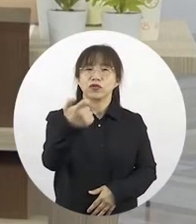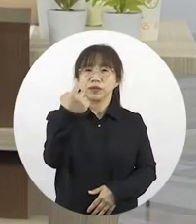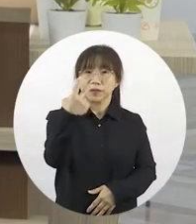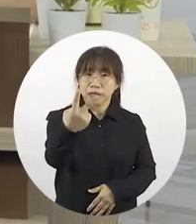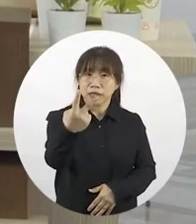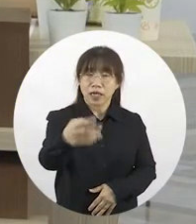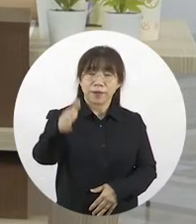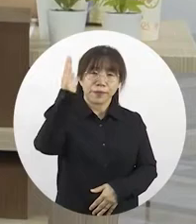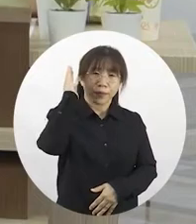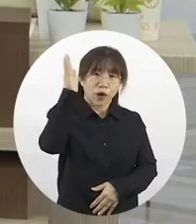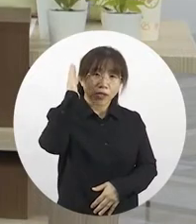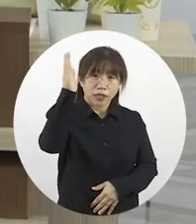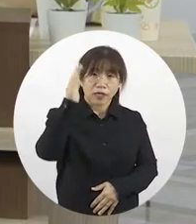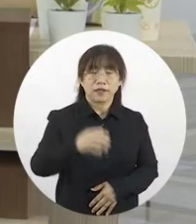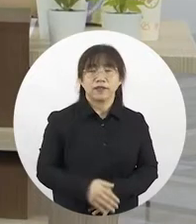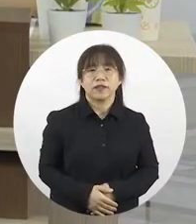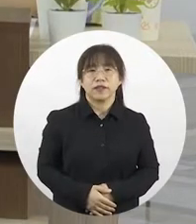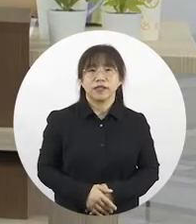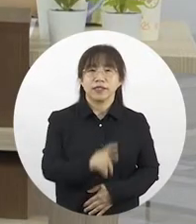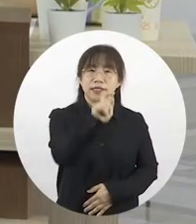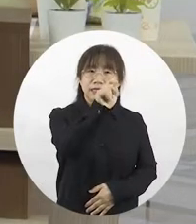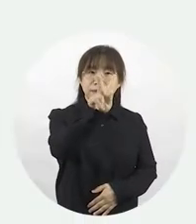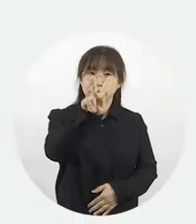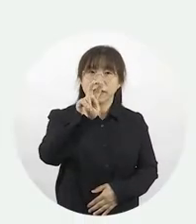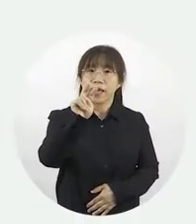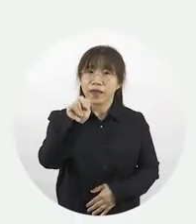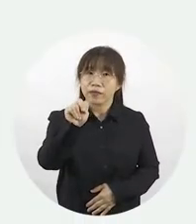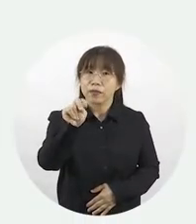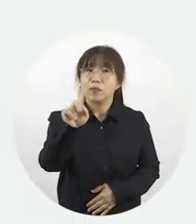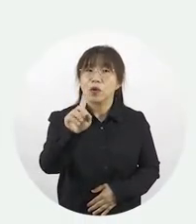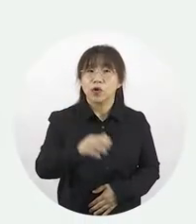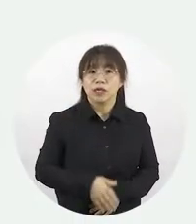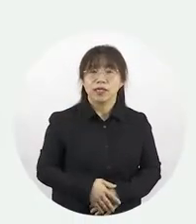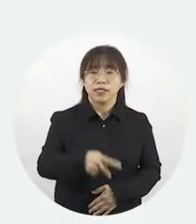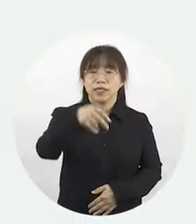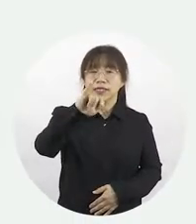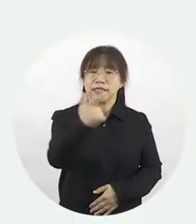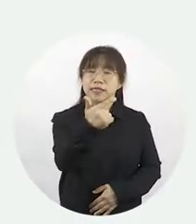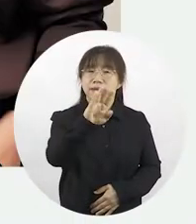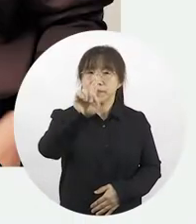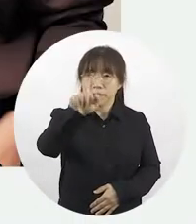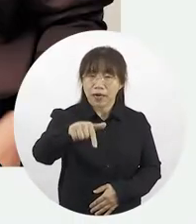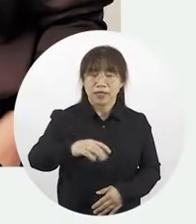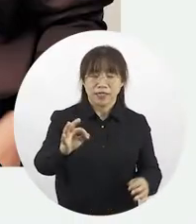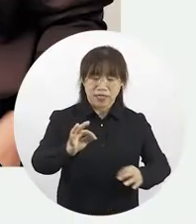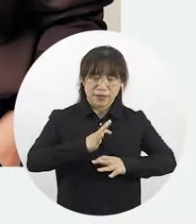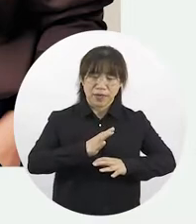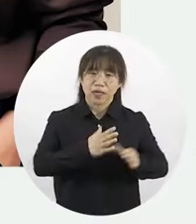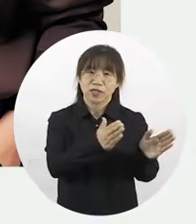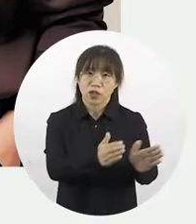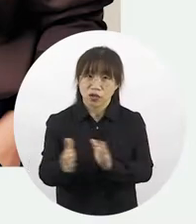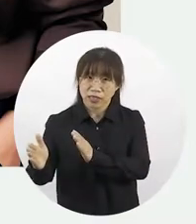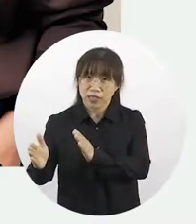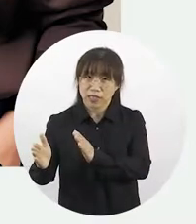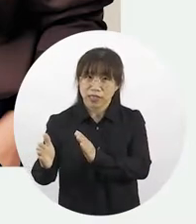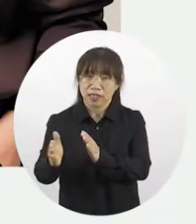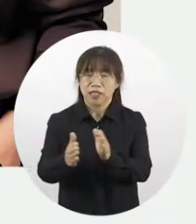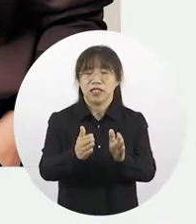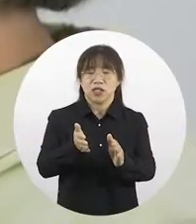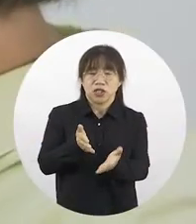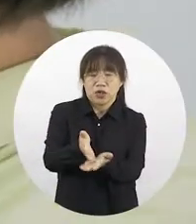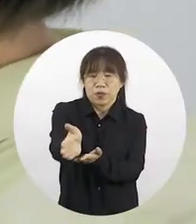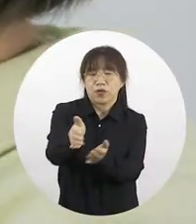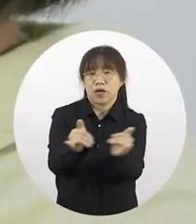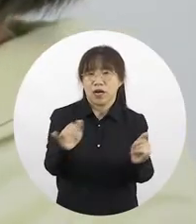이번 제162회 강서 지식비타민 강좌에는 TBN 예능 프로그램인 신박한 정리에 출연해 화제를 모았던